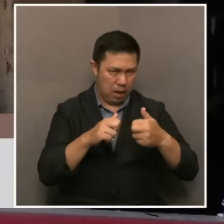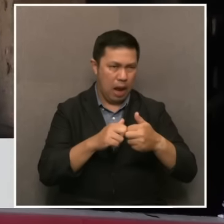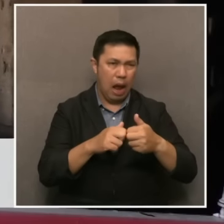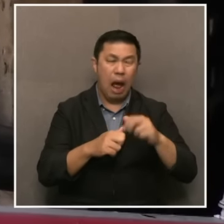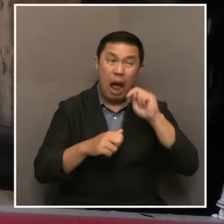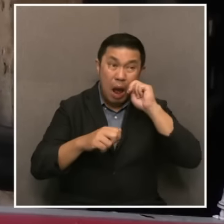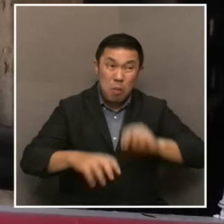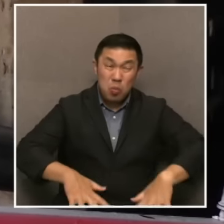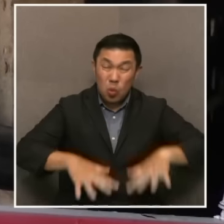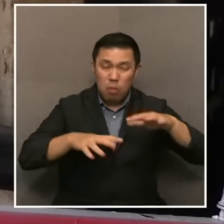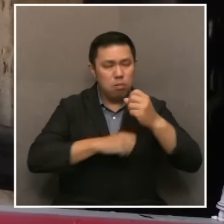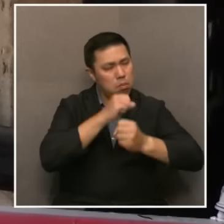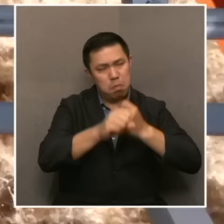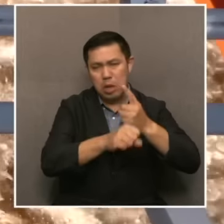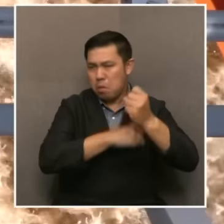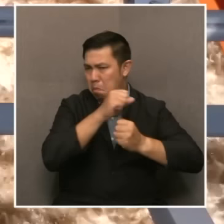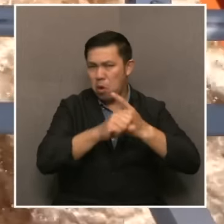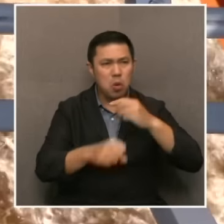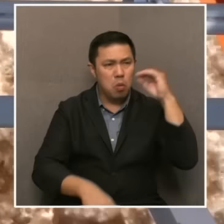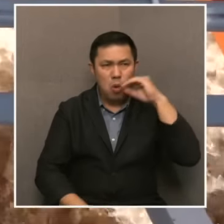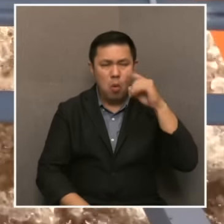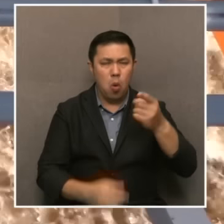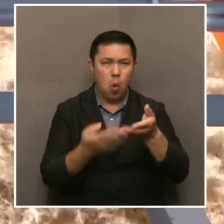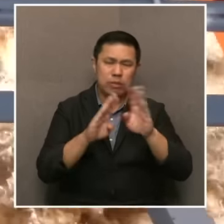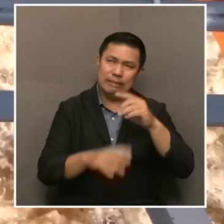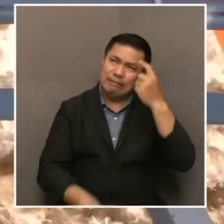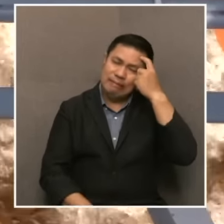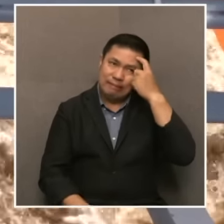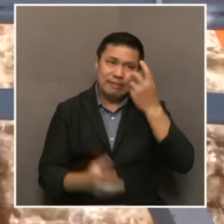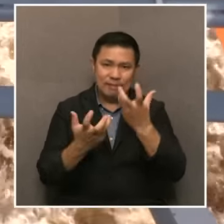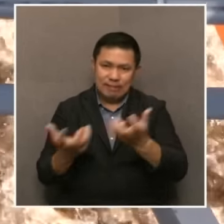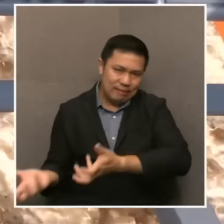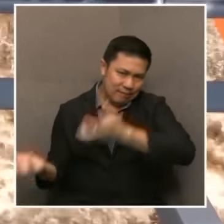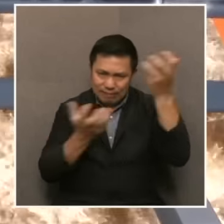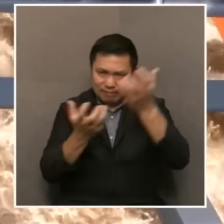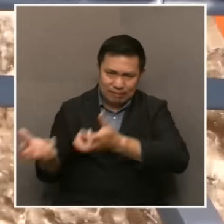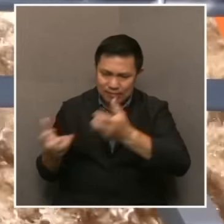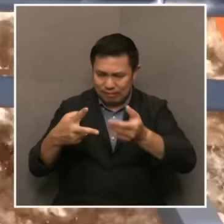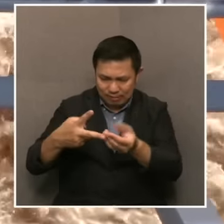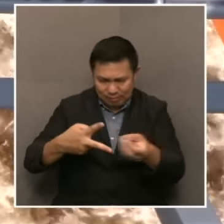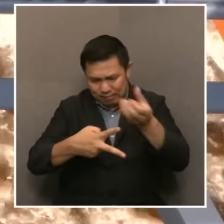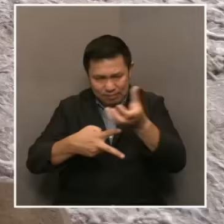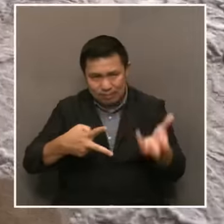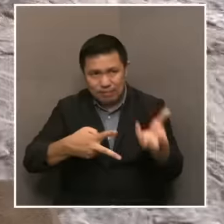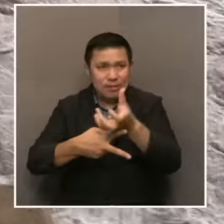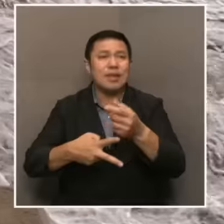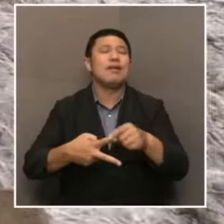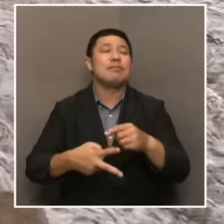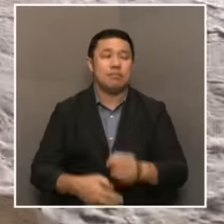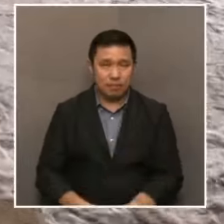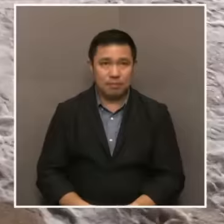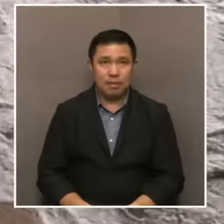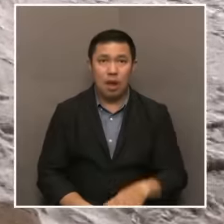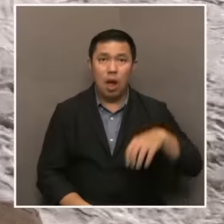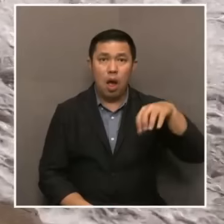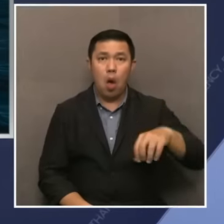ที่เอ่อท่วมทุกปีทำให้หลายครอบครัวเริ่มทยอยขนของขึ้นไว้บนที่สูงกันแล้วค่ะทางกรมชนประธานเผย